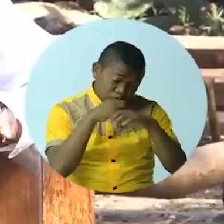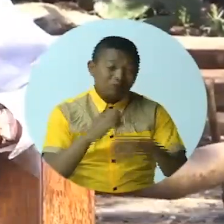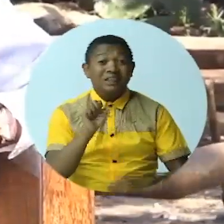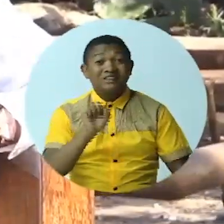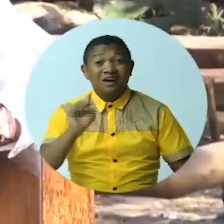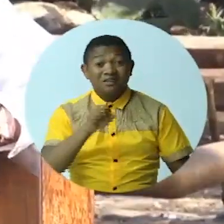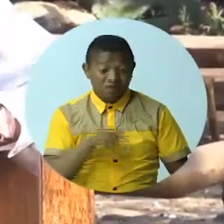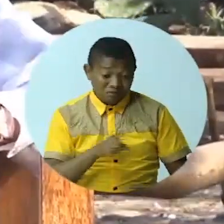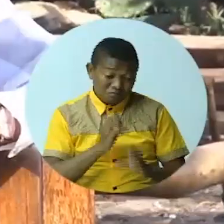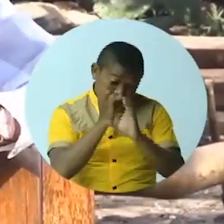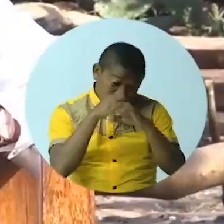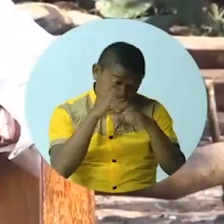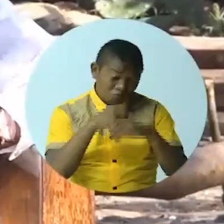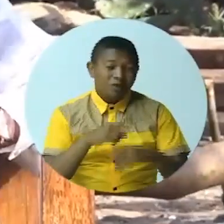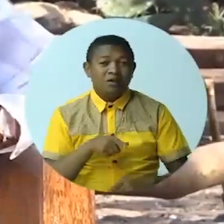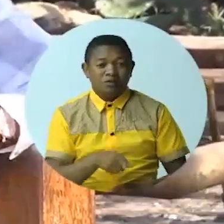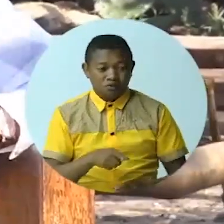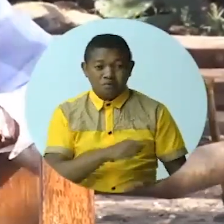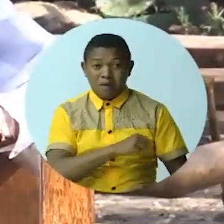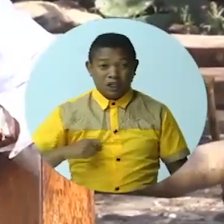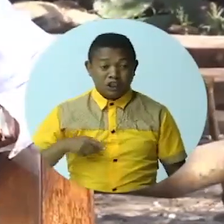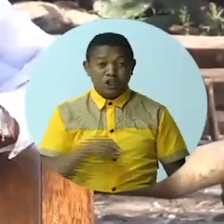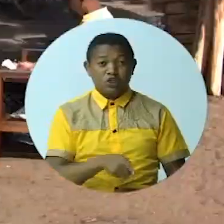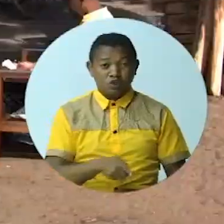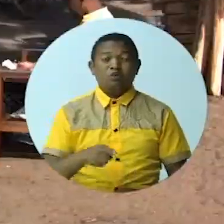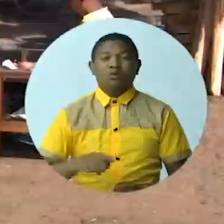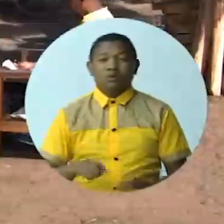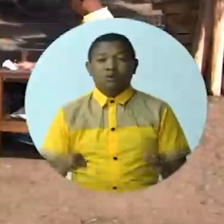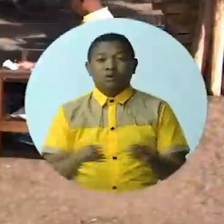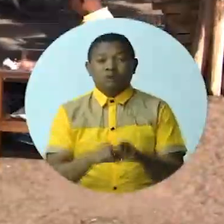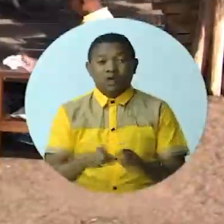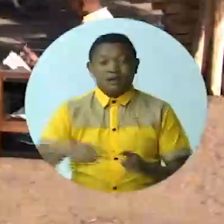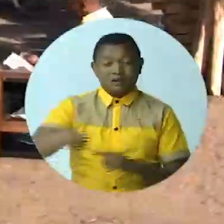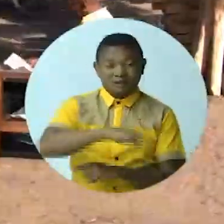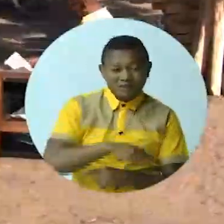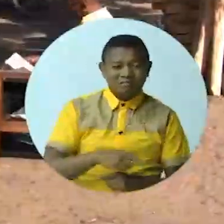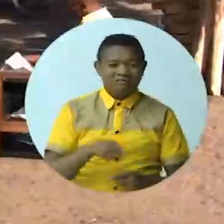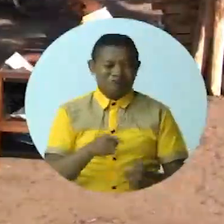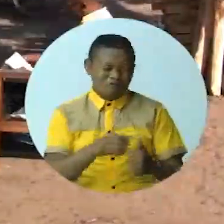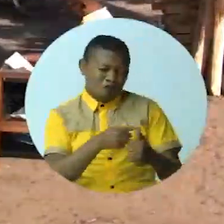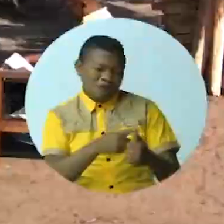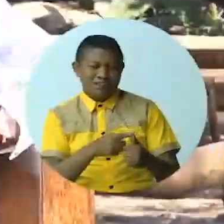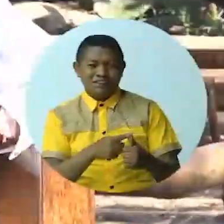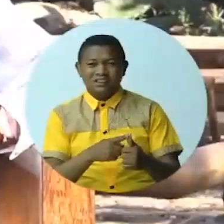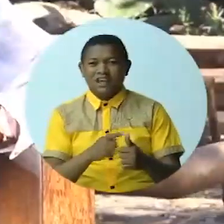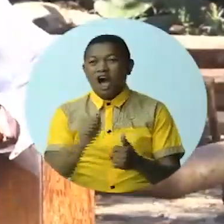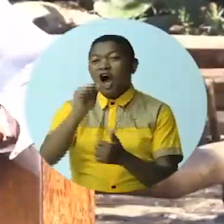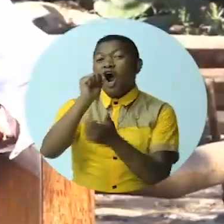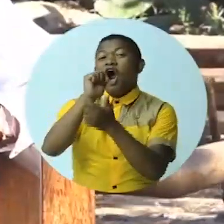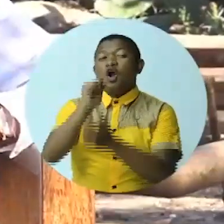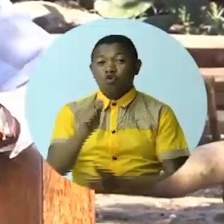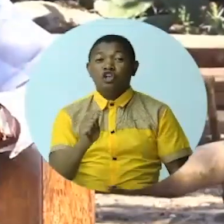ohatra dia nametraka sika ny tambavy COVID organics, ny tambavy generana